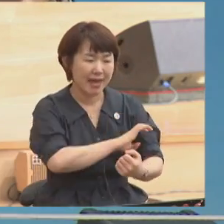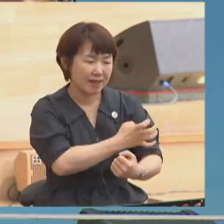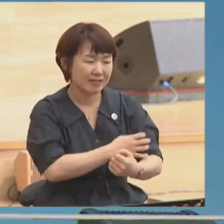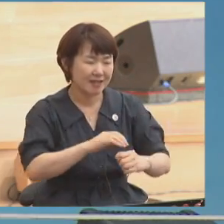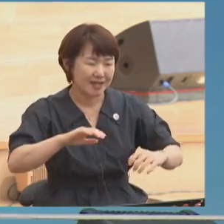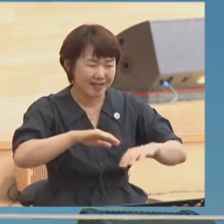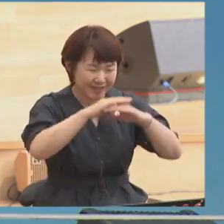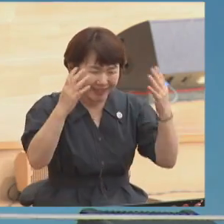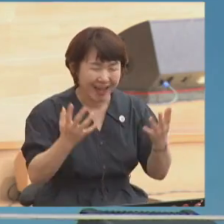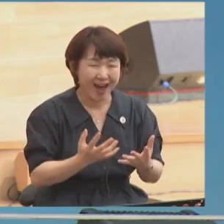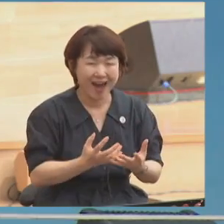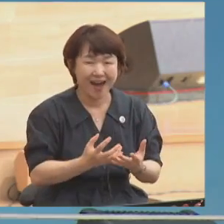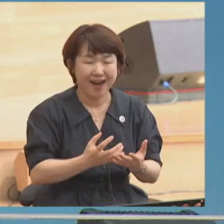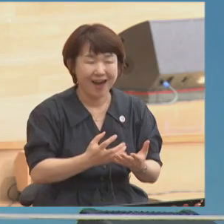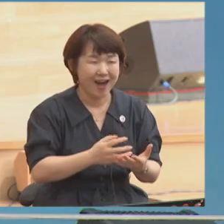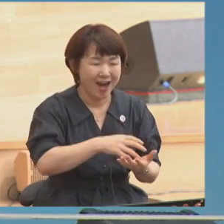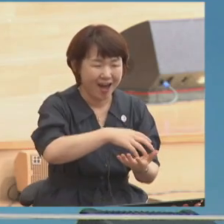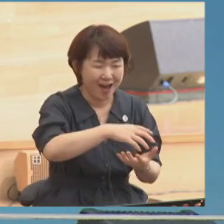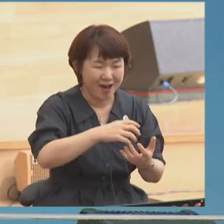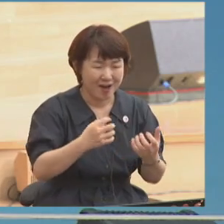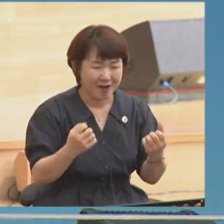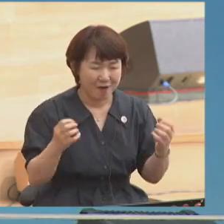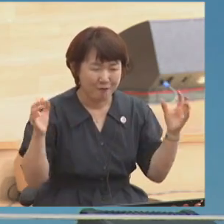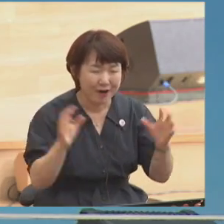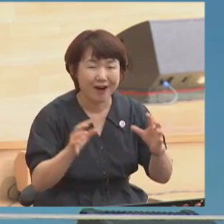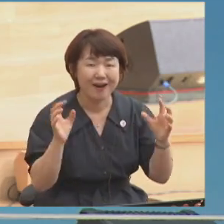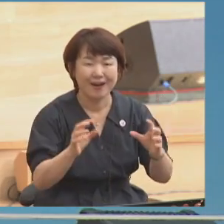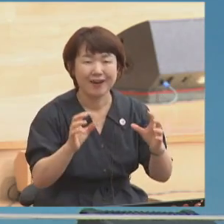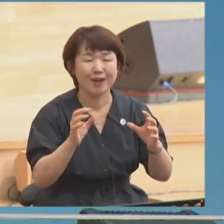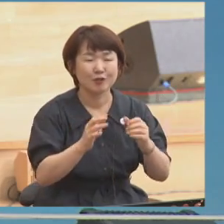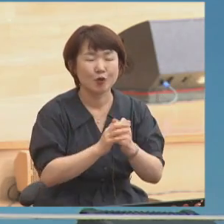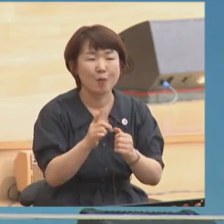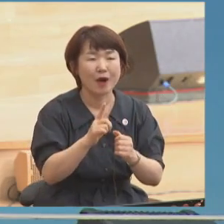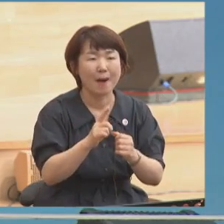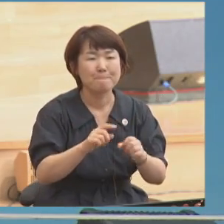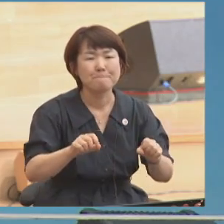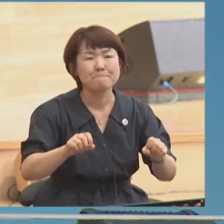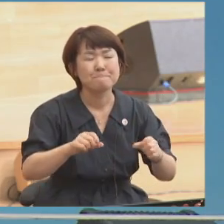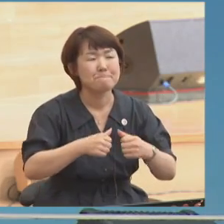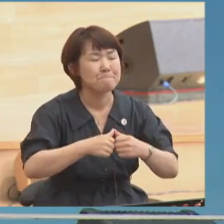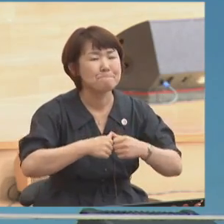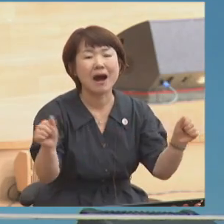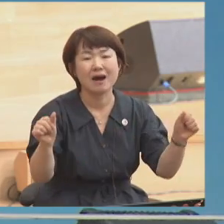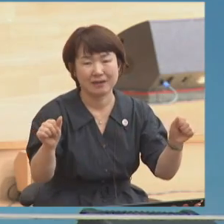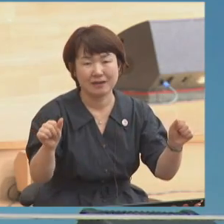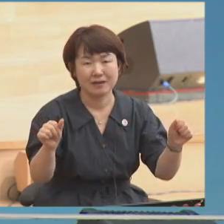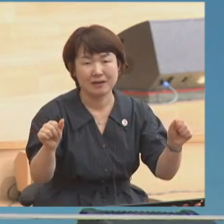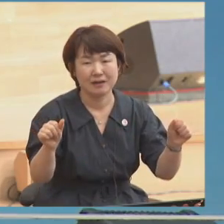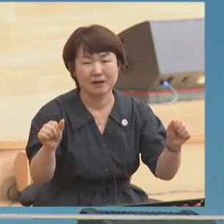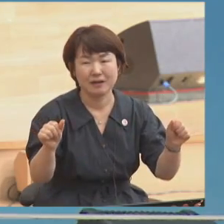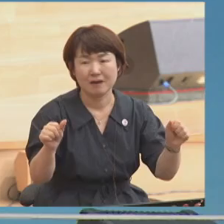끌어 당겨가지고는 그게 어떤 에너지? 파괴적인 에너지. 그 다음에 어떻게 합니까? 가인이 어떻게